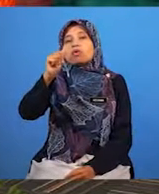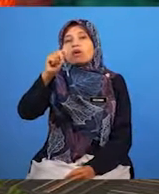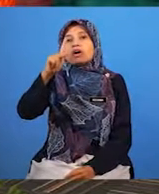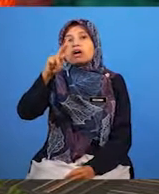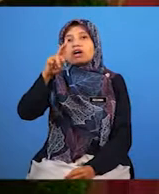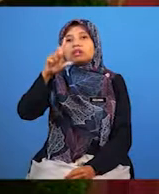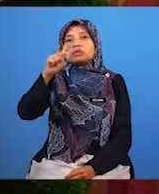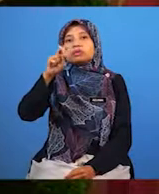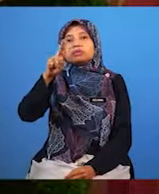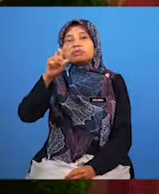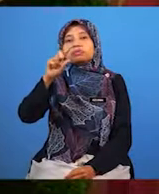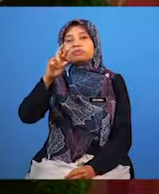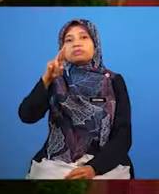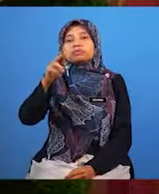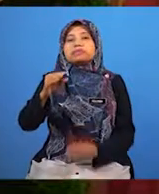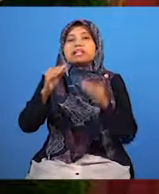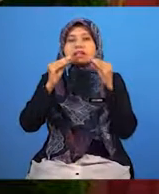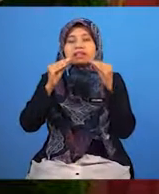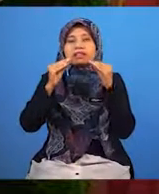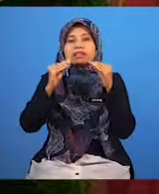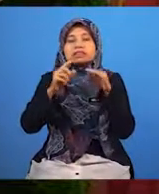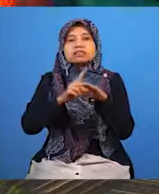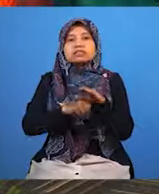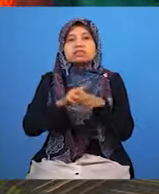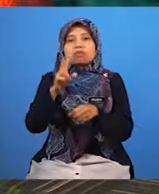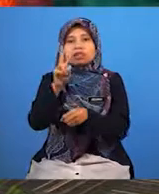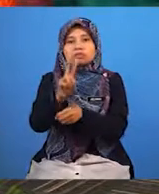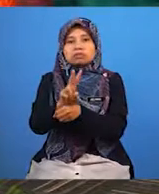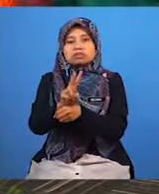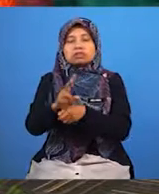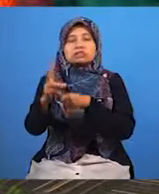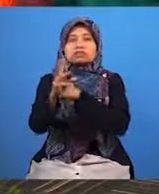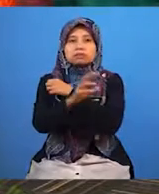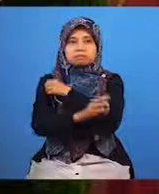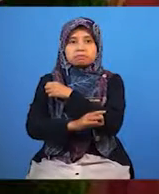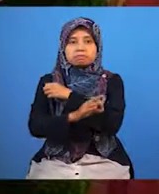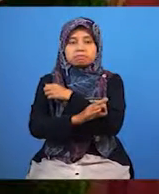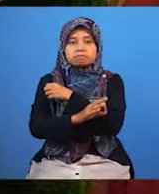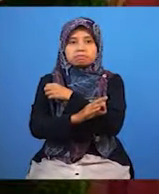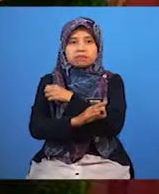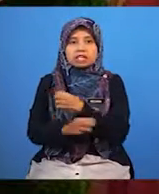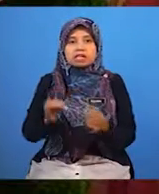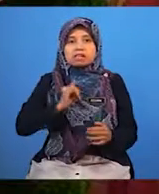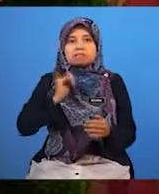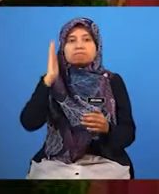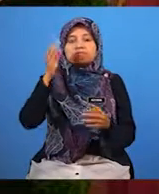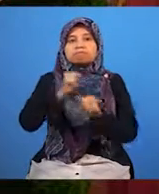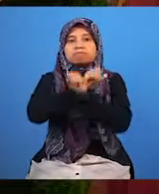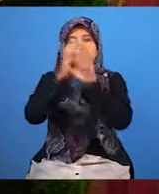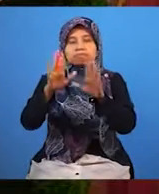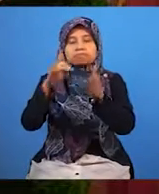Lela Maharaja yang bertempat di Rembau, Negeri Sembilan. Jadi, pada episod kali ini, saya akan menerangkan